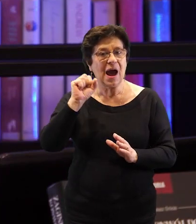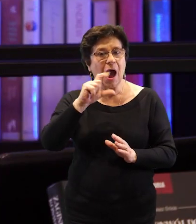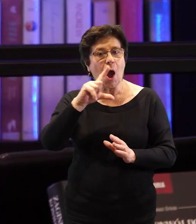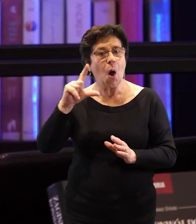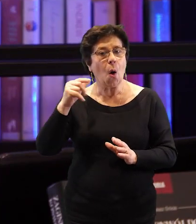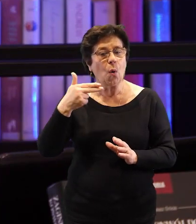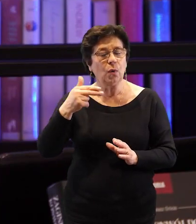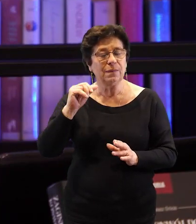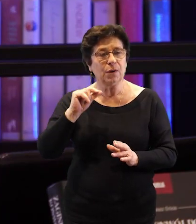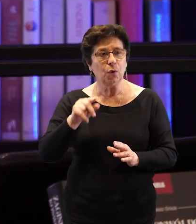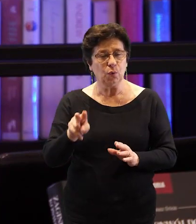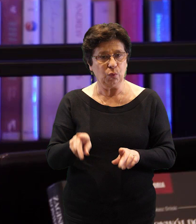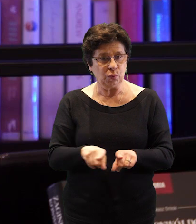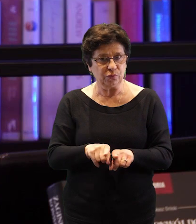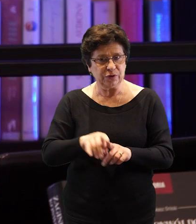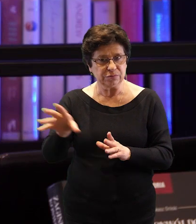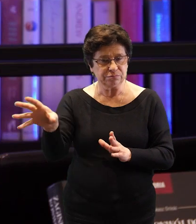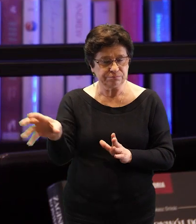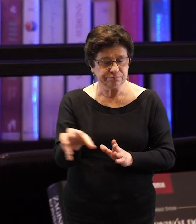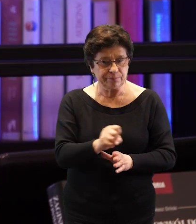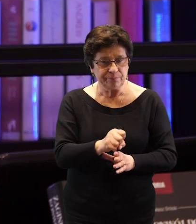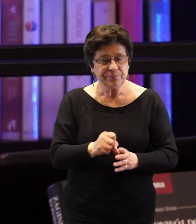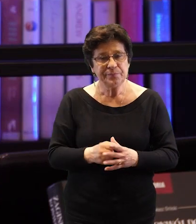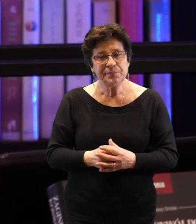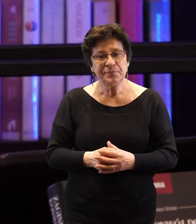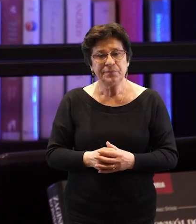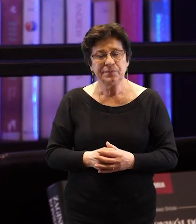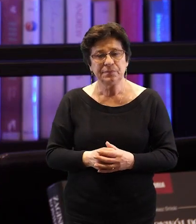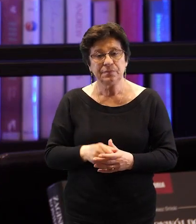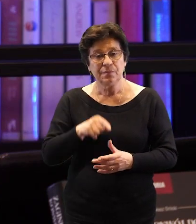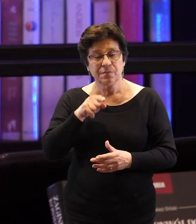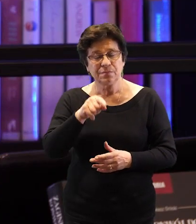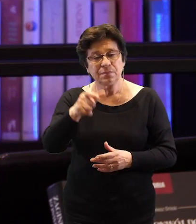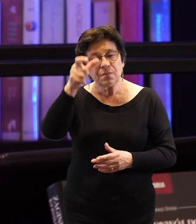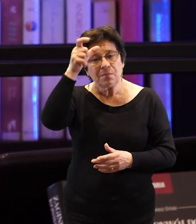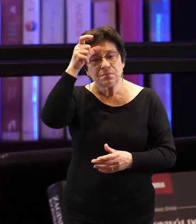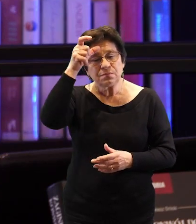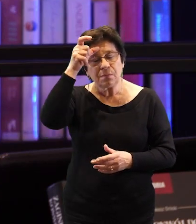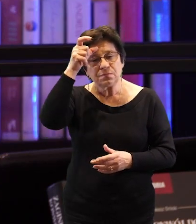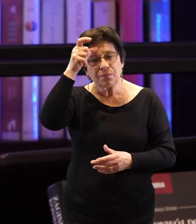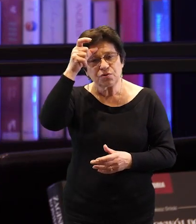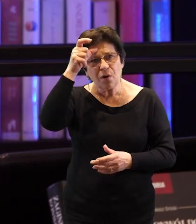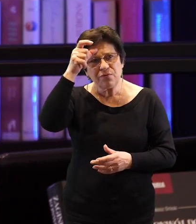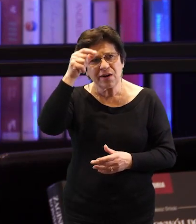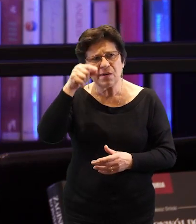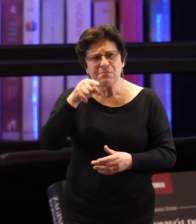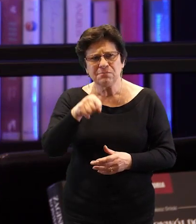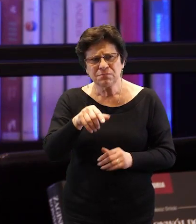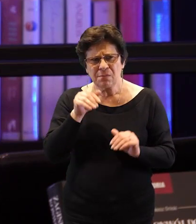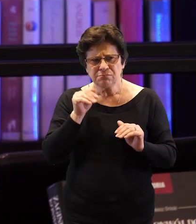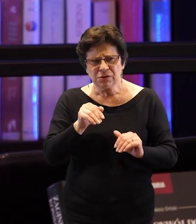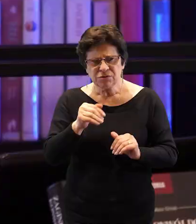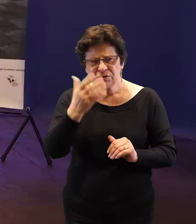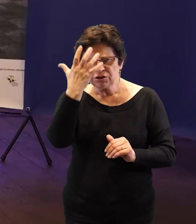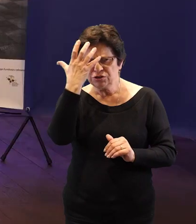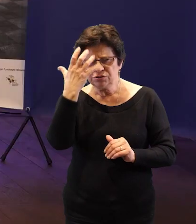podstawowy przykład, prawda, człowieka, który mimo tego, że można mu było śmiało